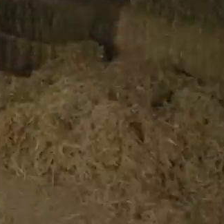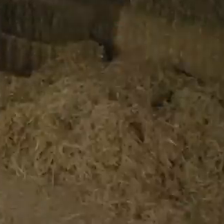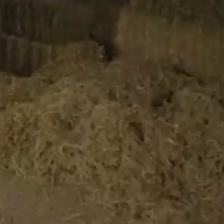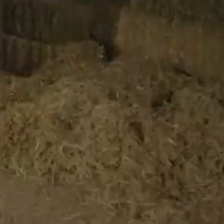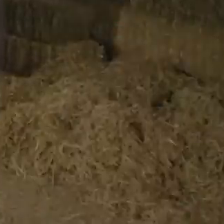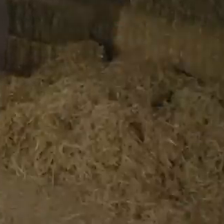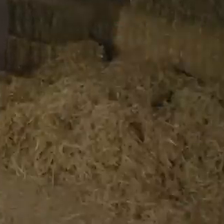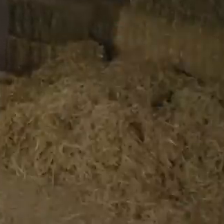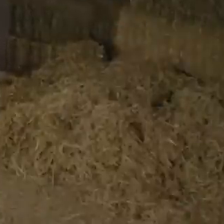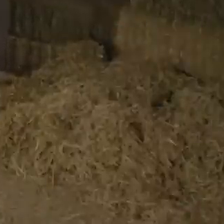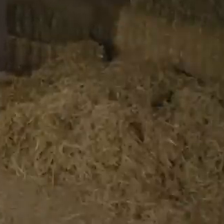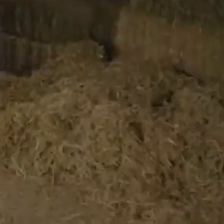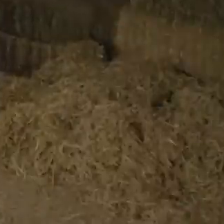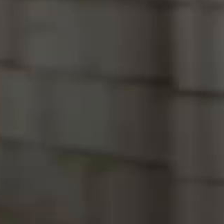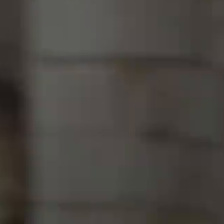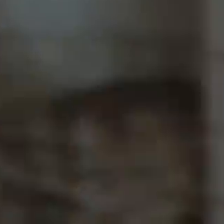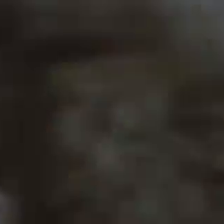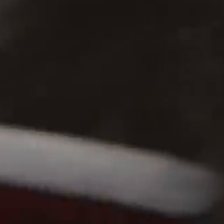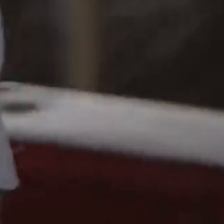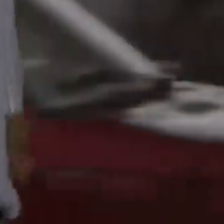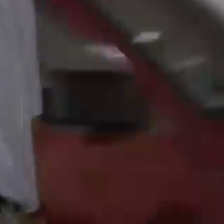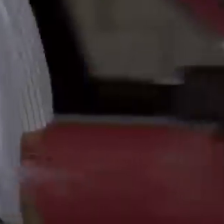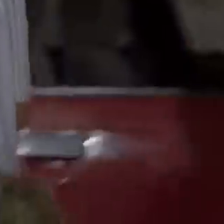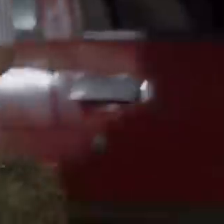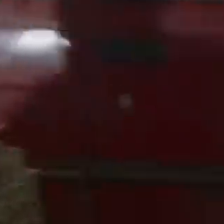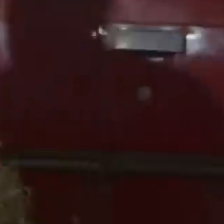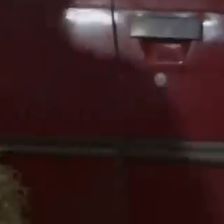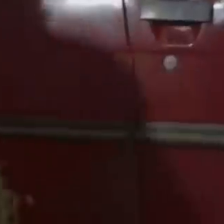Kenardaki saman balyalarını arabanın yanına taşıyor.